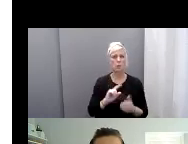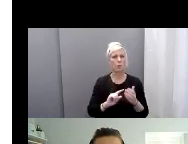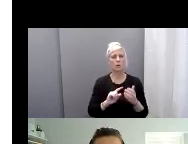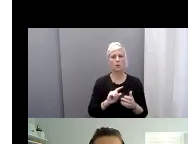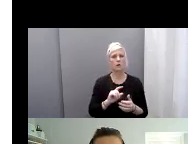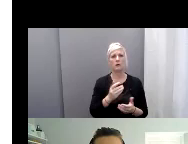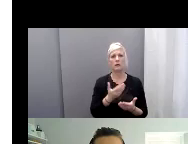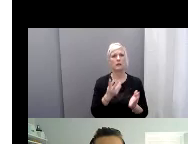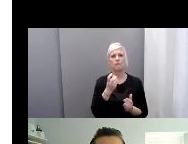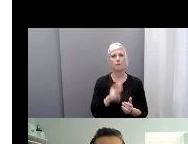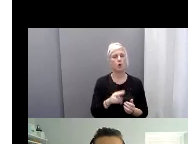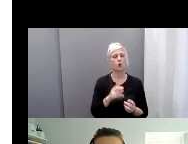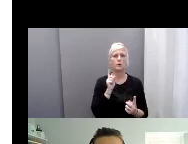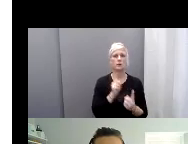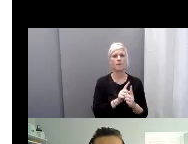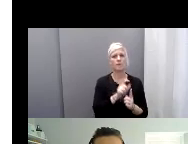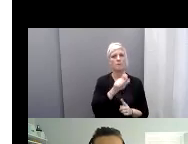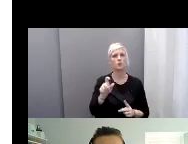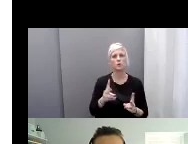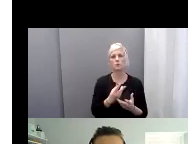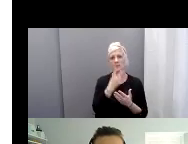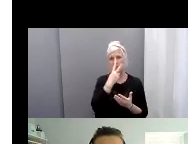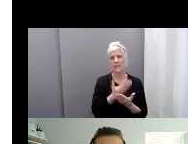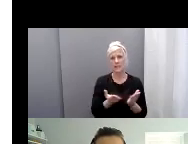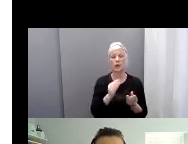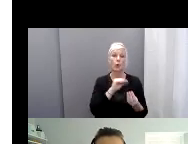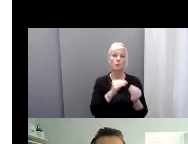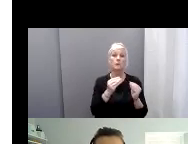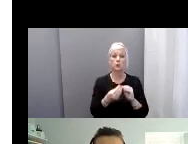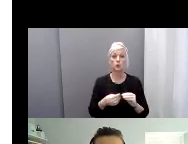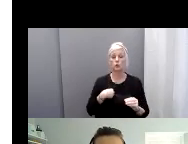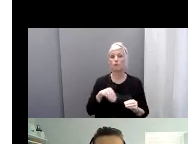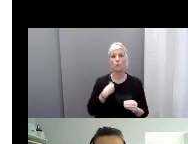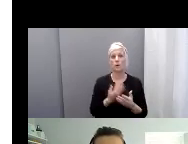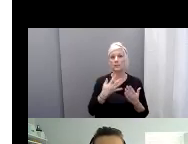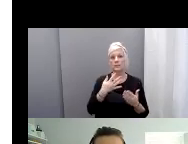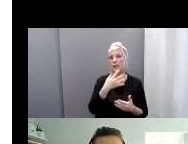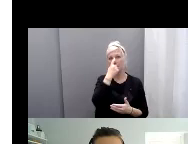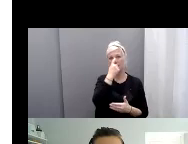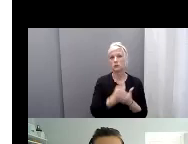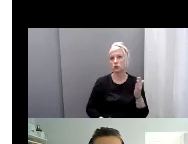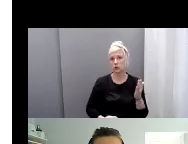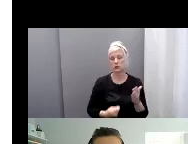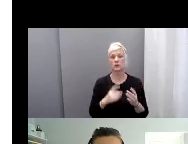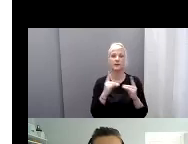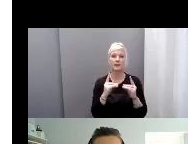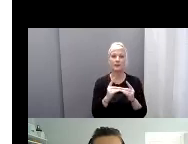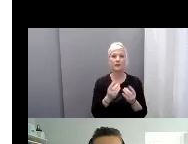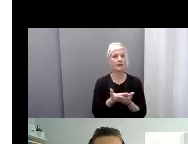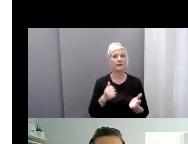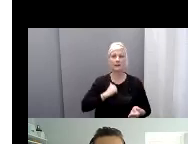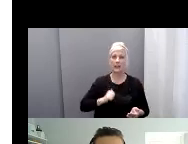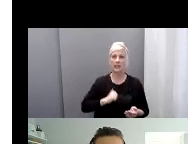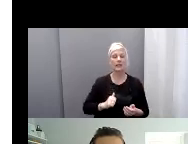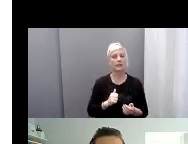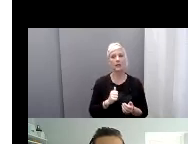som inte ser, i kombination med att jag kan vara rädd för att våga misslyckas. Datingappar är inte helt tillgängliga och mycket